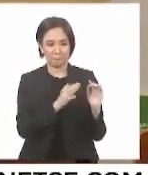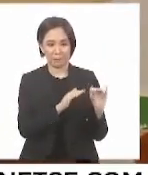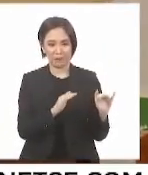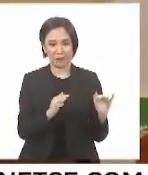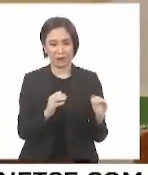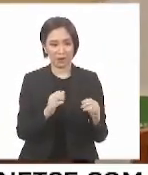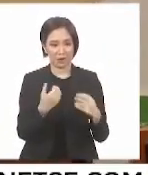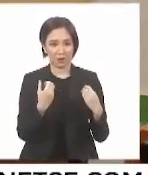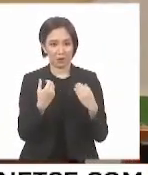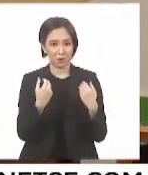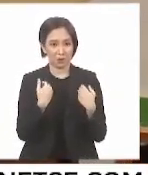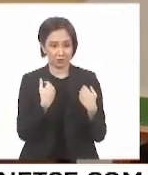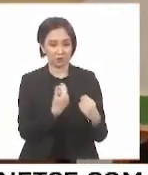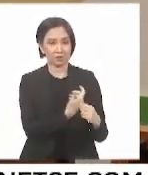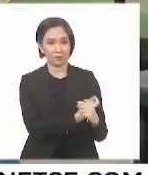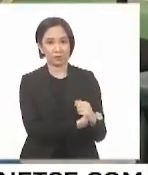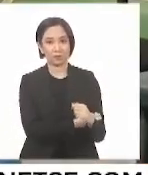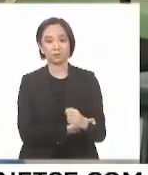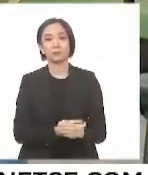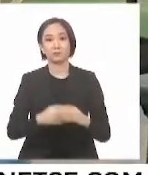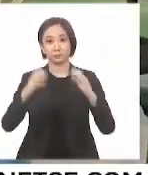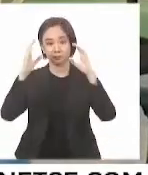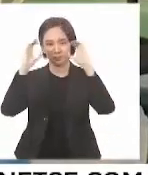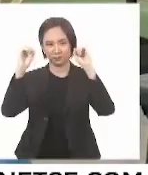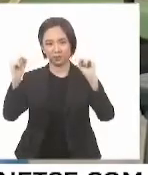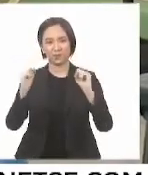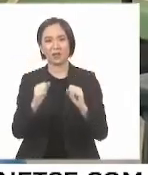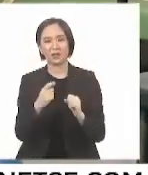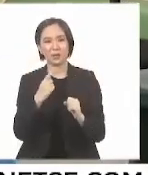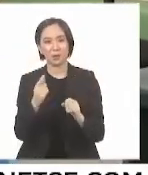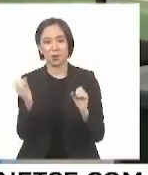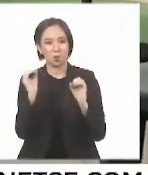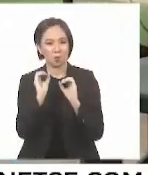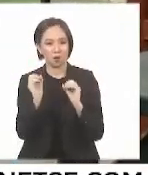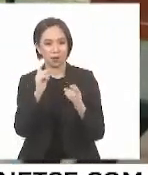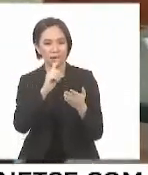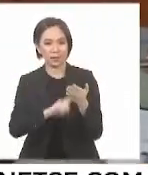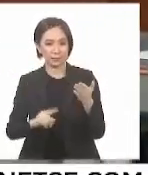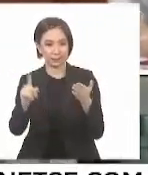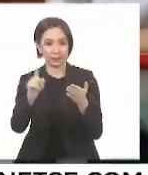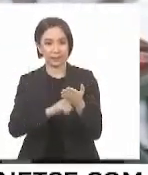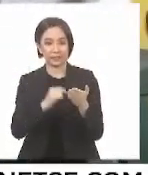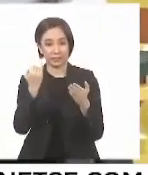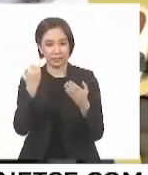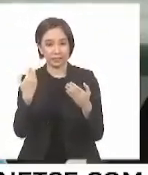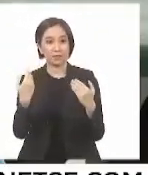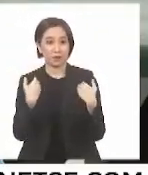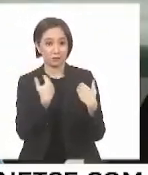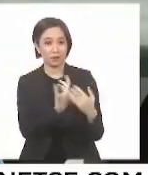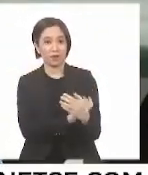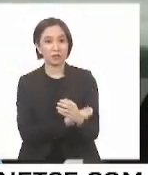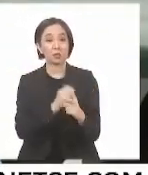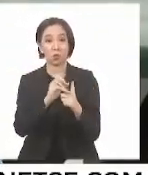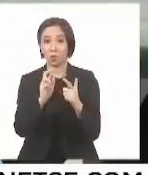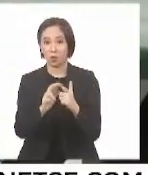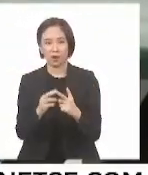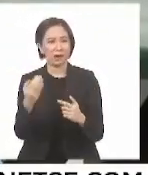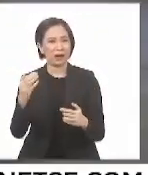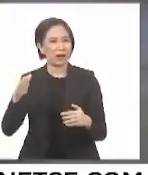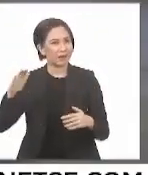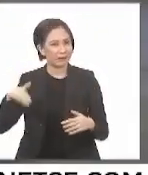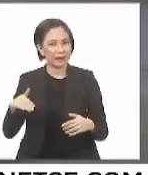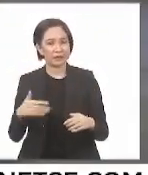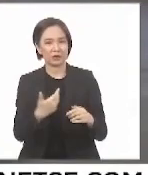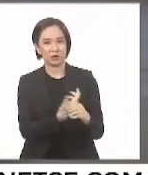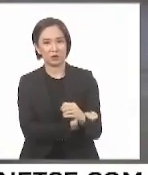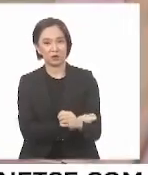na walang mangyayaring diskriminasyon sa mga batang hindi pa bakunado at may bakuna na laban sa COVID-19. Hindi rin naobligahin ang mga